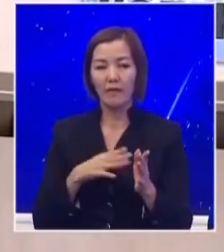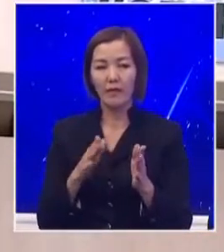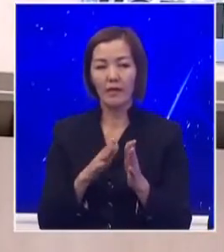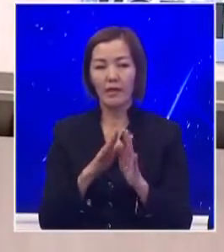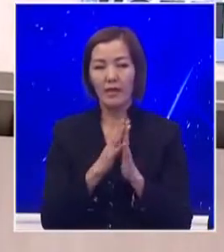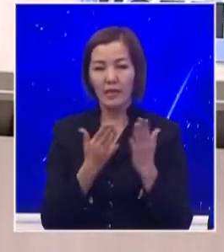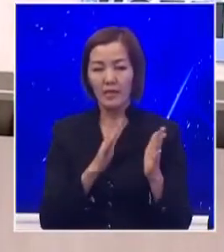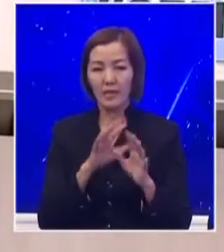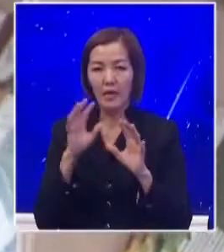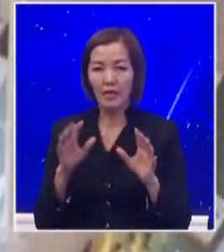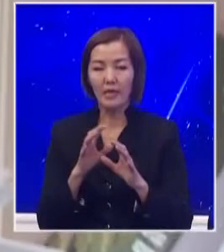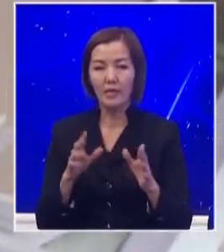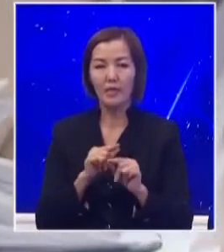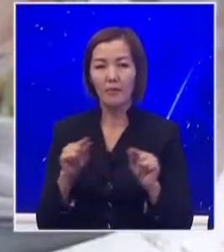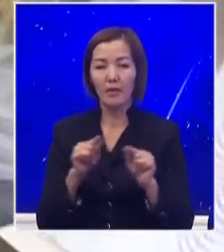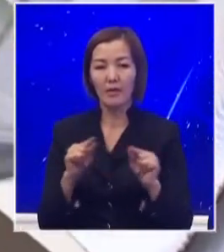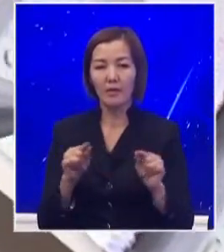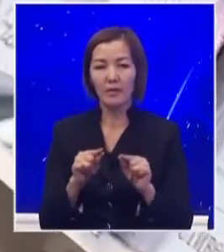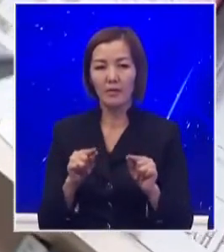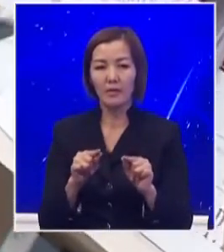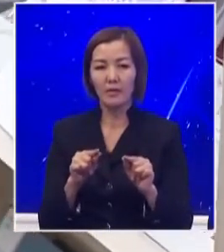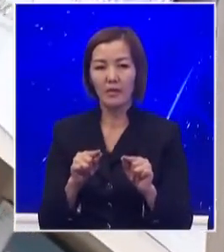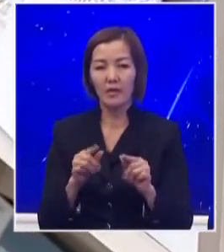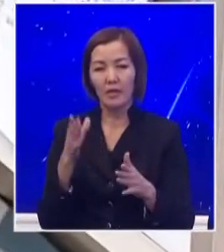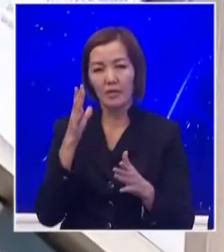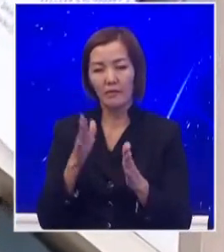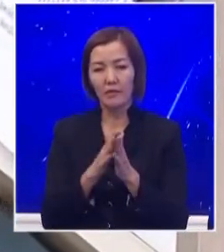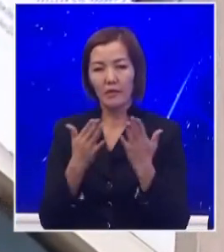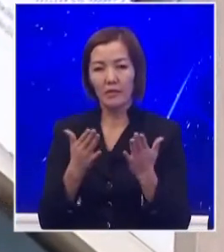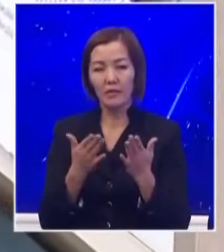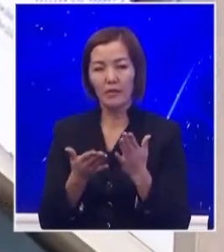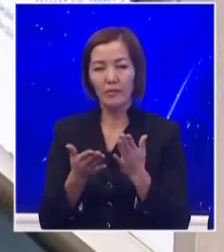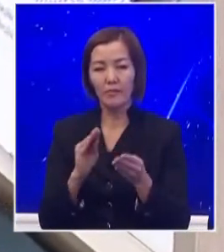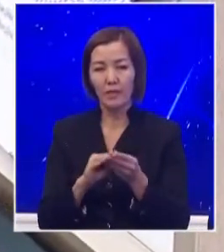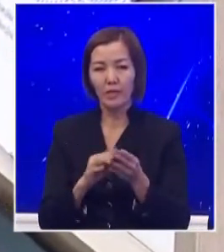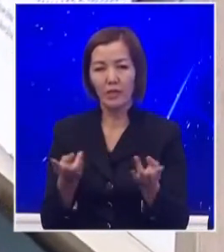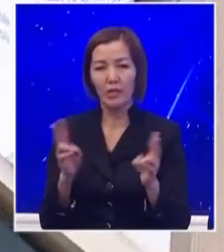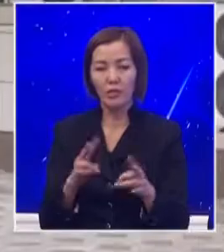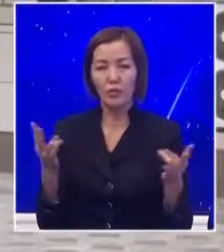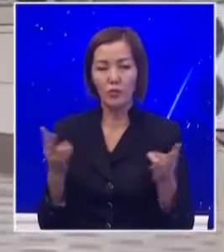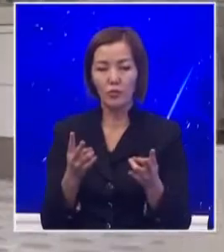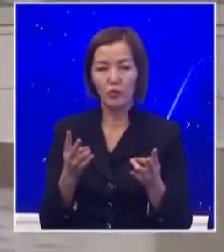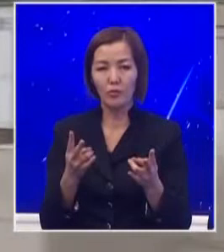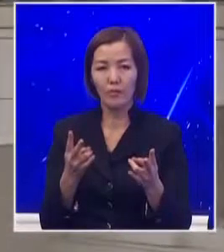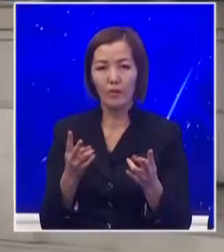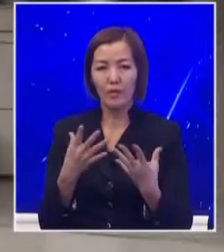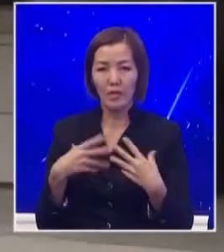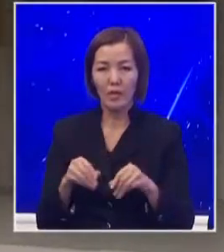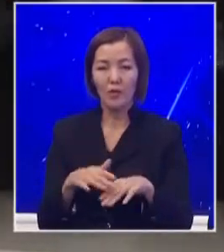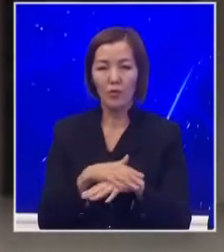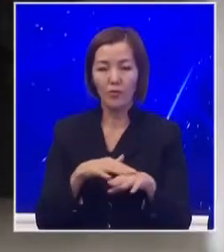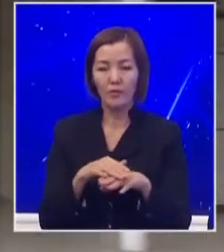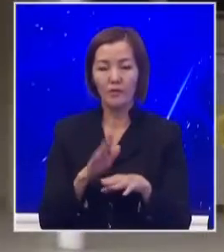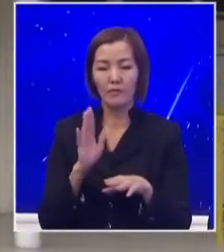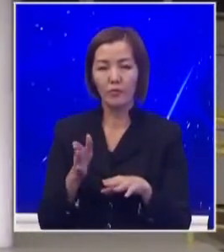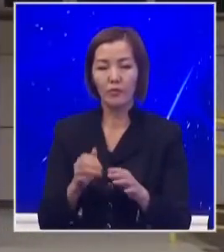Книгохранители, оберегающие и пропагандирующие священное сокровище, как и прежде, остаются нужными и почетными для общества